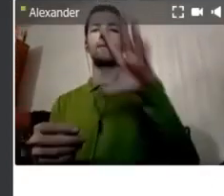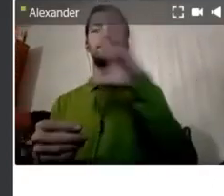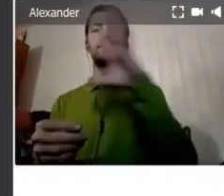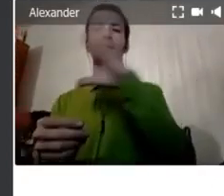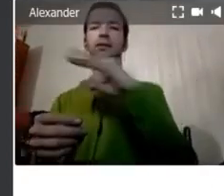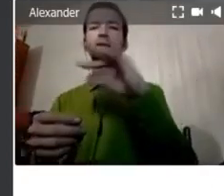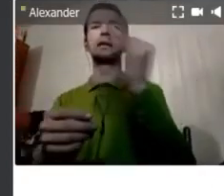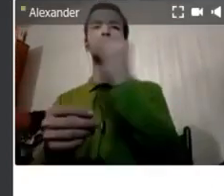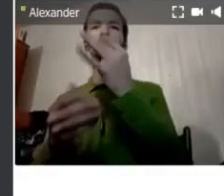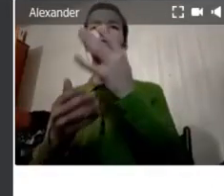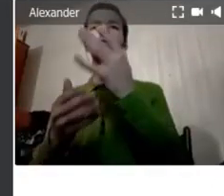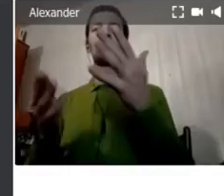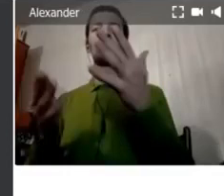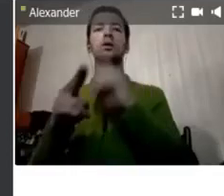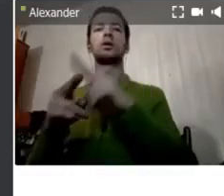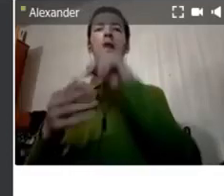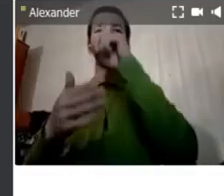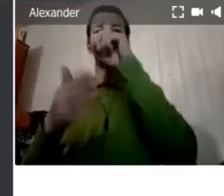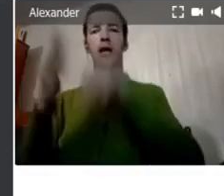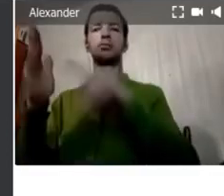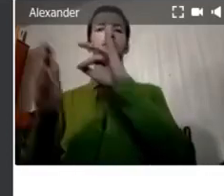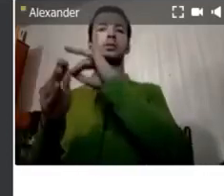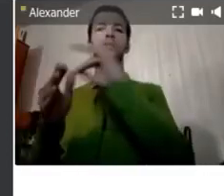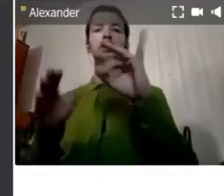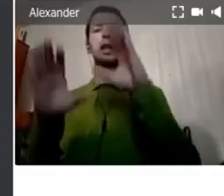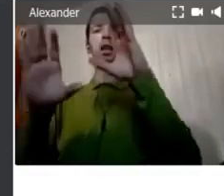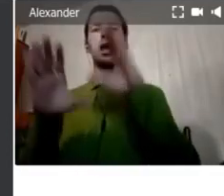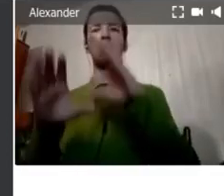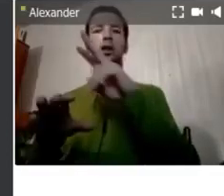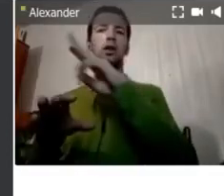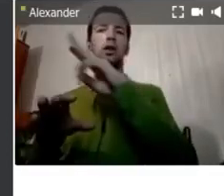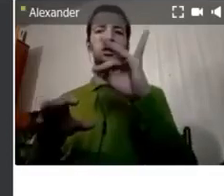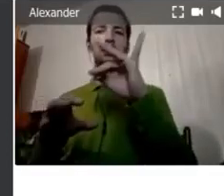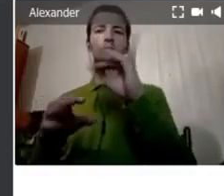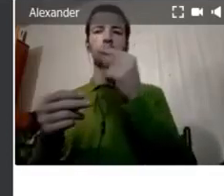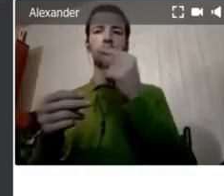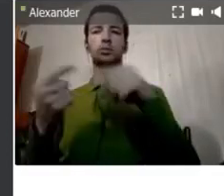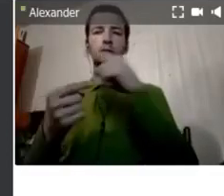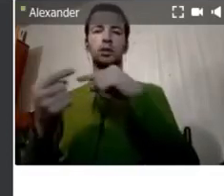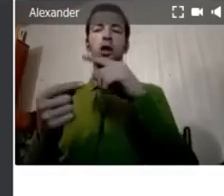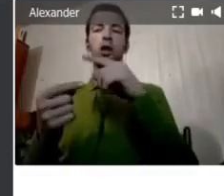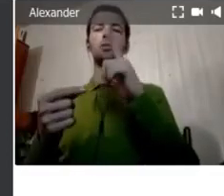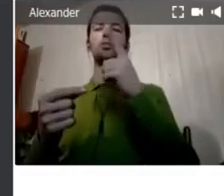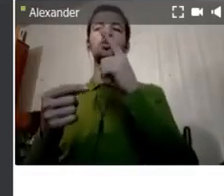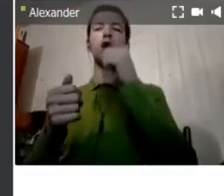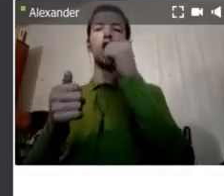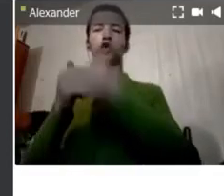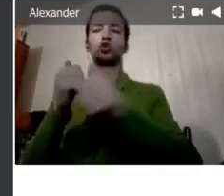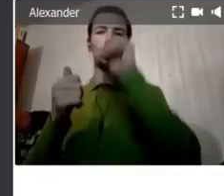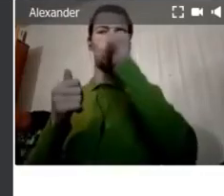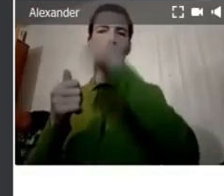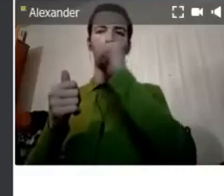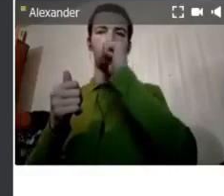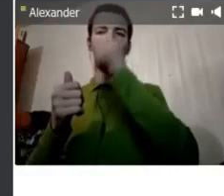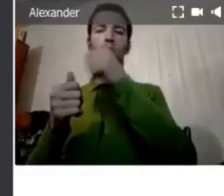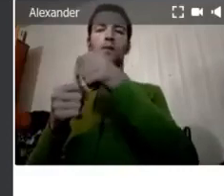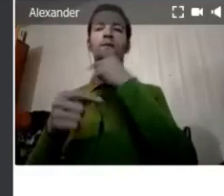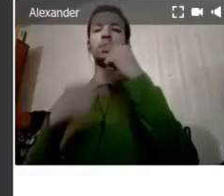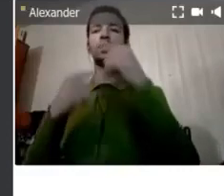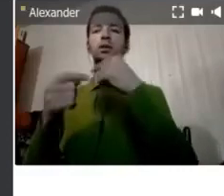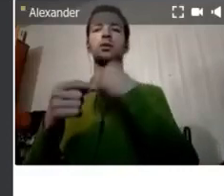маркетинг. Также я смотрю за тенденцией в целом заработка онлайн. И каждый